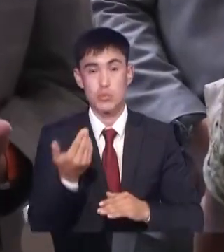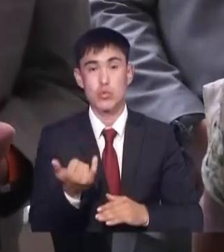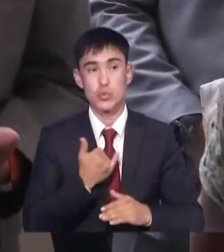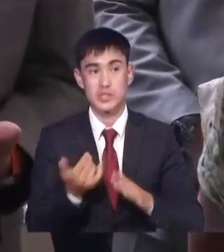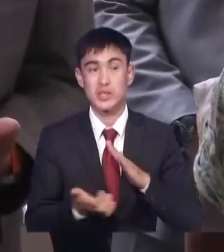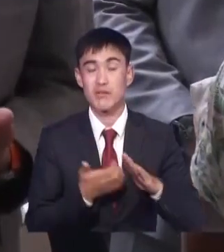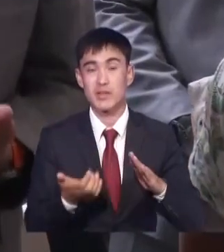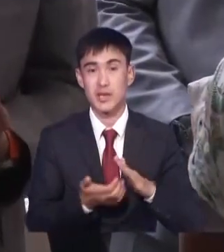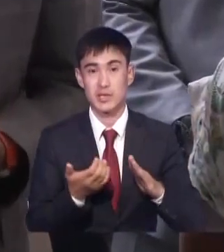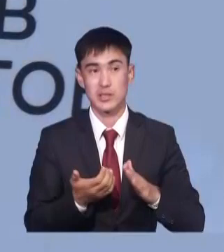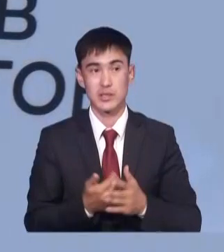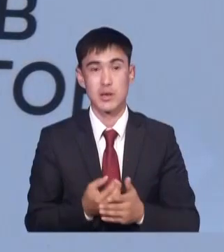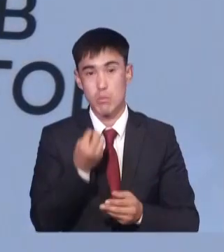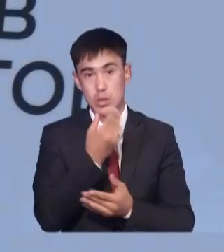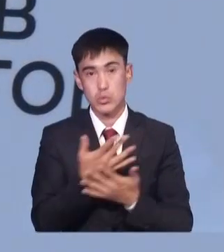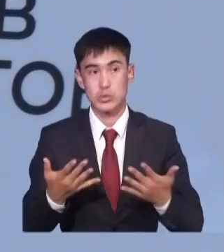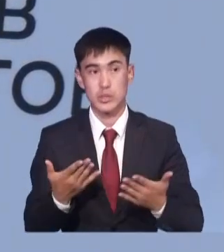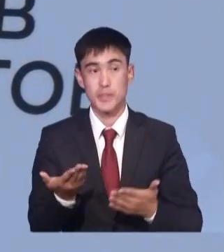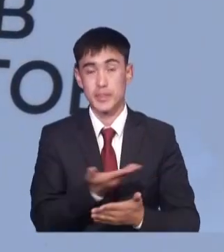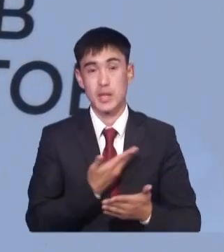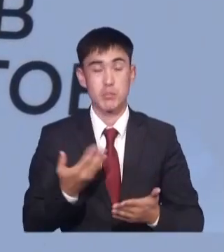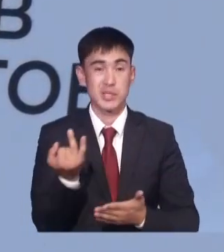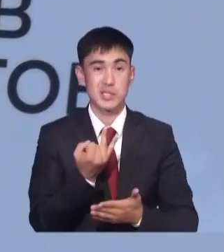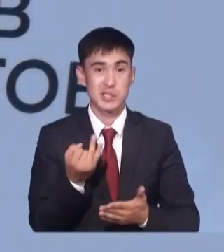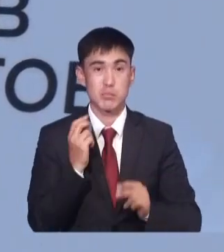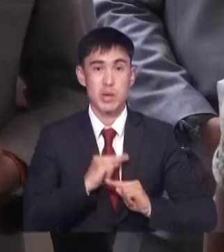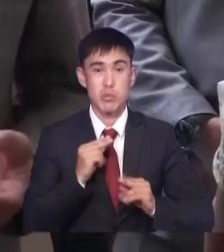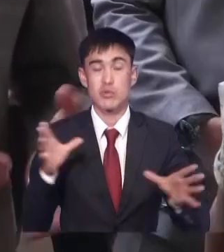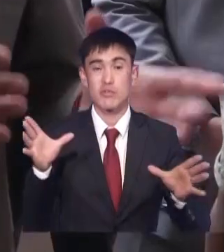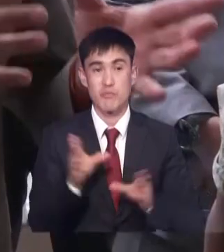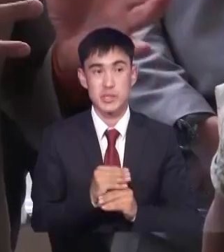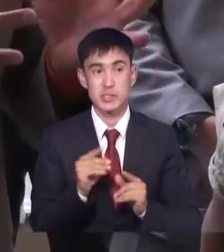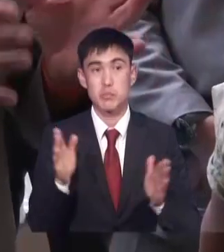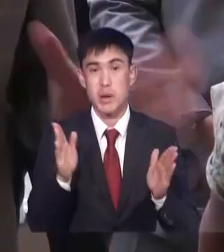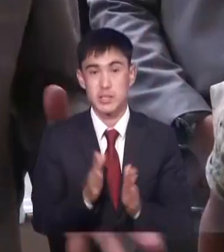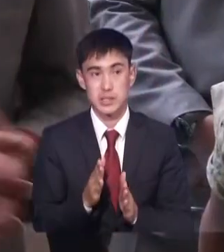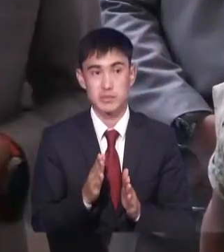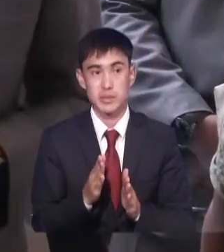что недостаточно нам продукции. И нам было бы очень интересно поработать вместе с небольшими